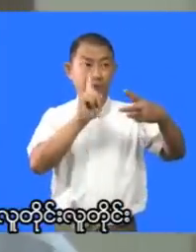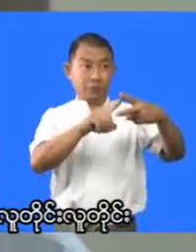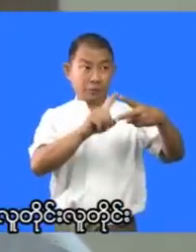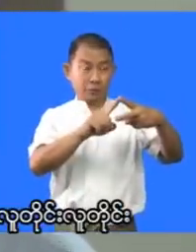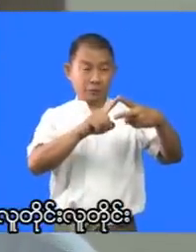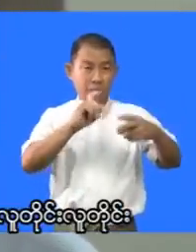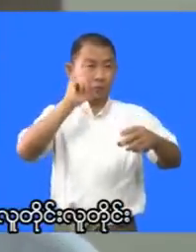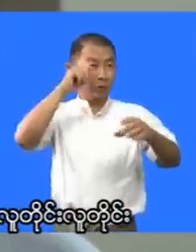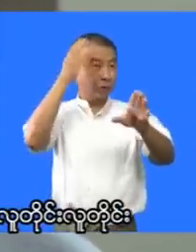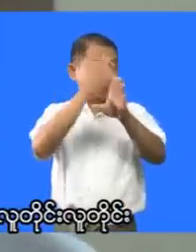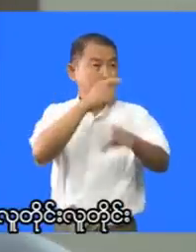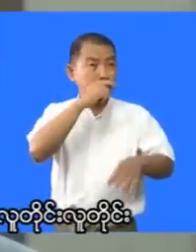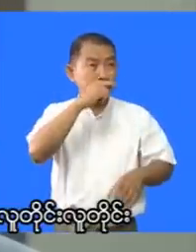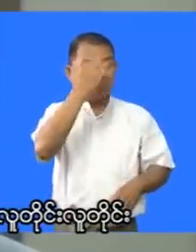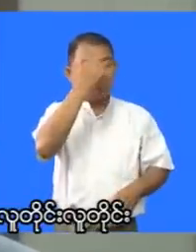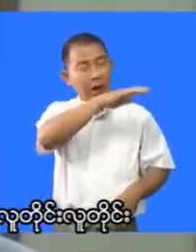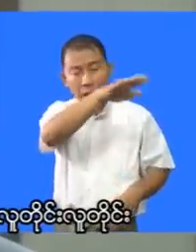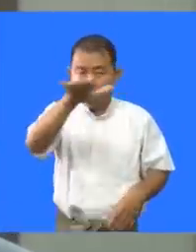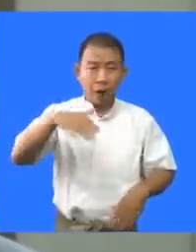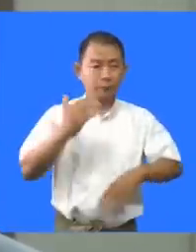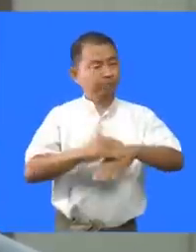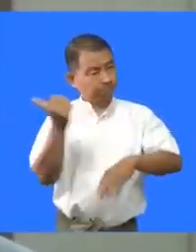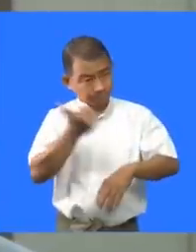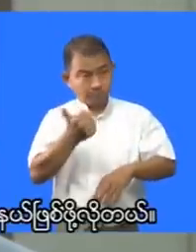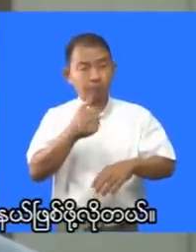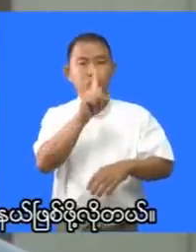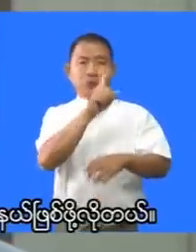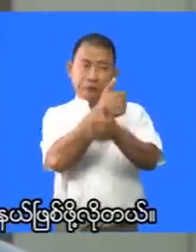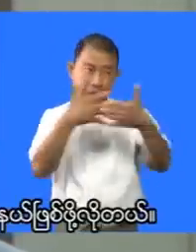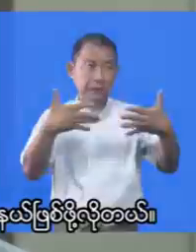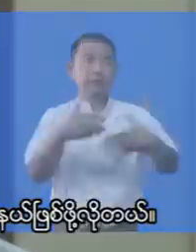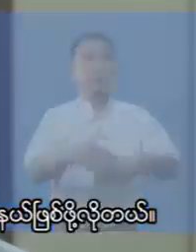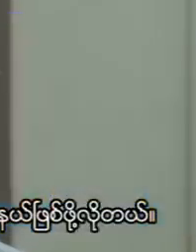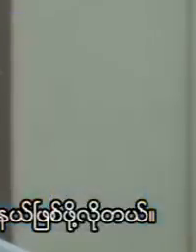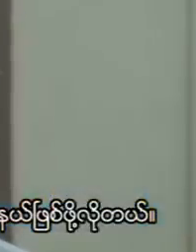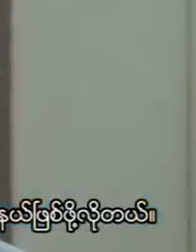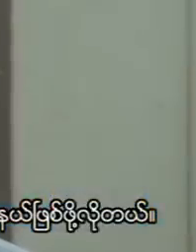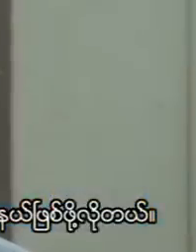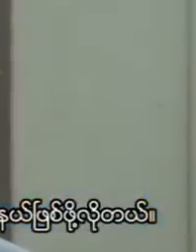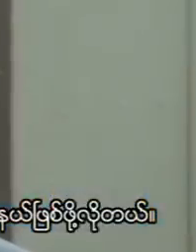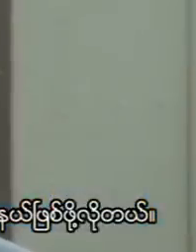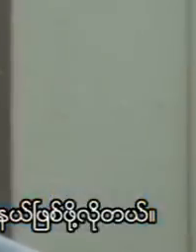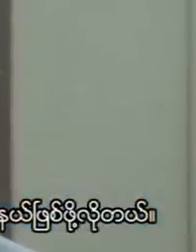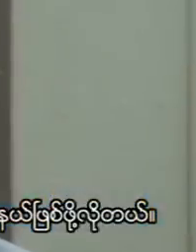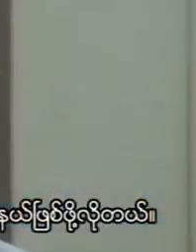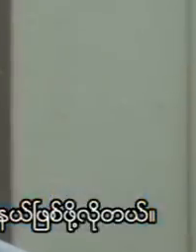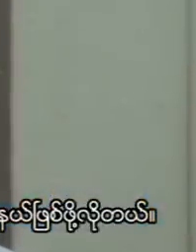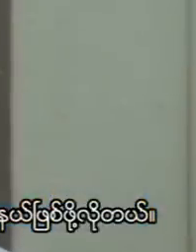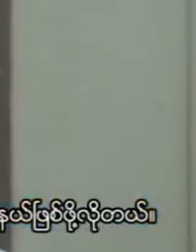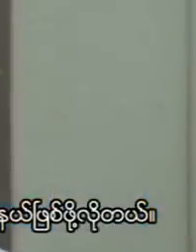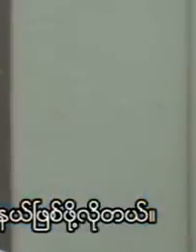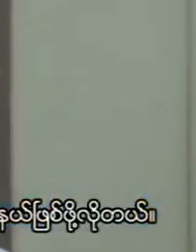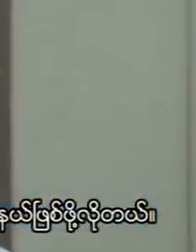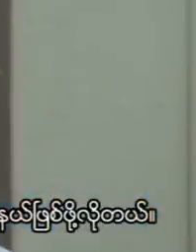တင်ပြခြင်းတာတိုးတက်ဖို့ဆိုလို့ရှိရင်လူတိုင်းလူတိုင်းဌာနတိုင်းဌာနတိုင်းမင်းသားဆိုလဲမင်းသားအကုန်လုံးဟာနံပါတ်